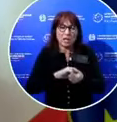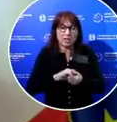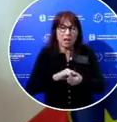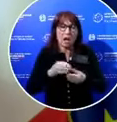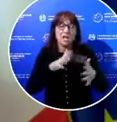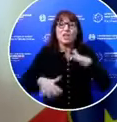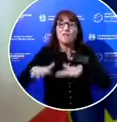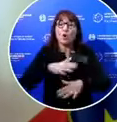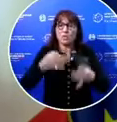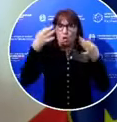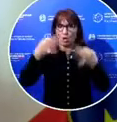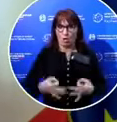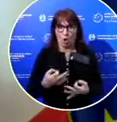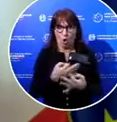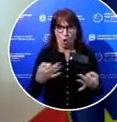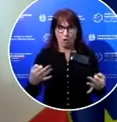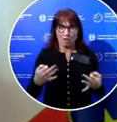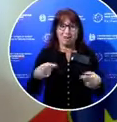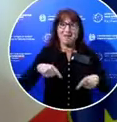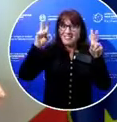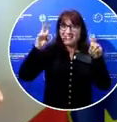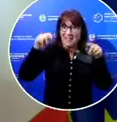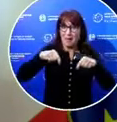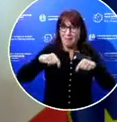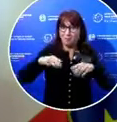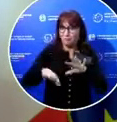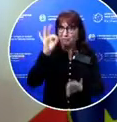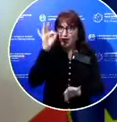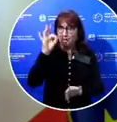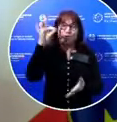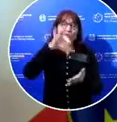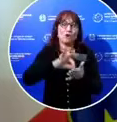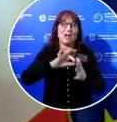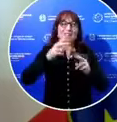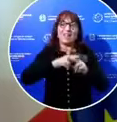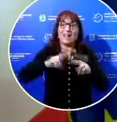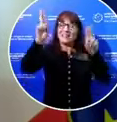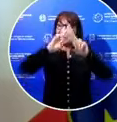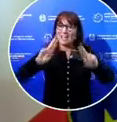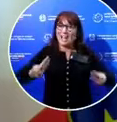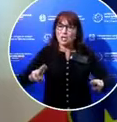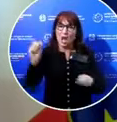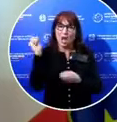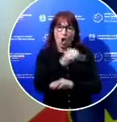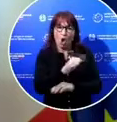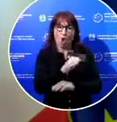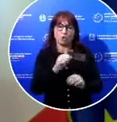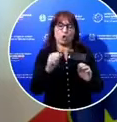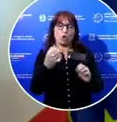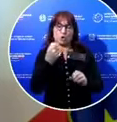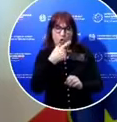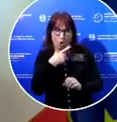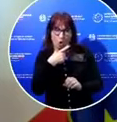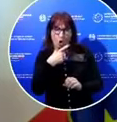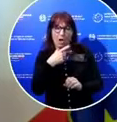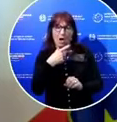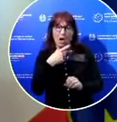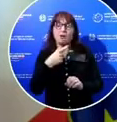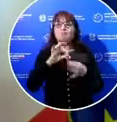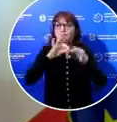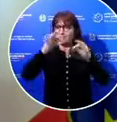informazione. Non a caso, il tema scelto quest'anno per la giornata internazionale contro l'abuso e il traffico illecito di droga è stato Share Facts